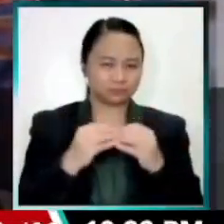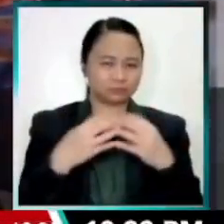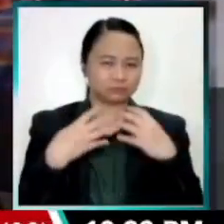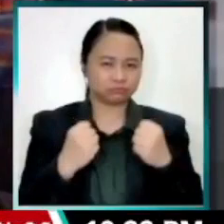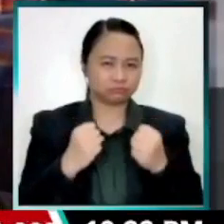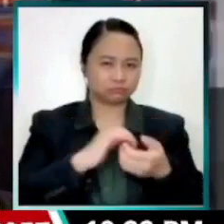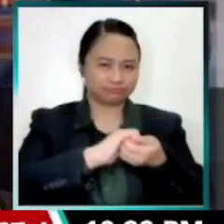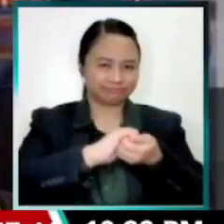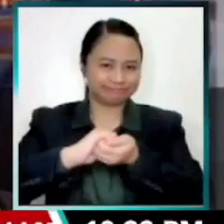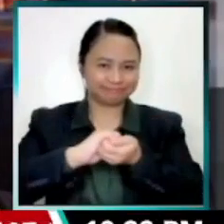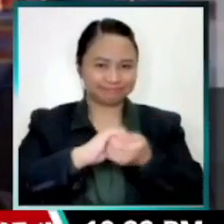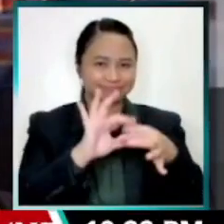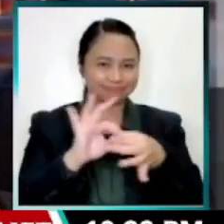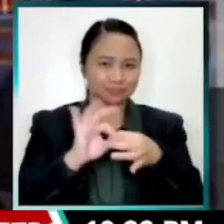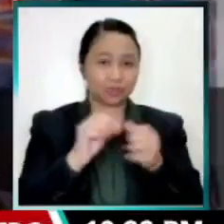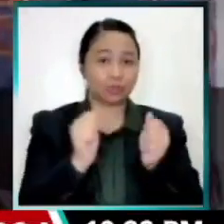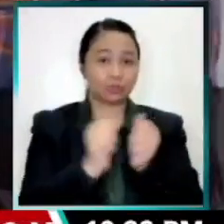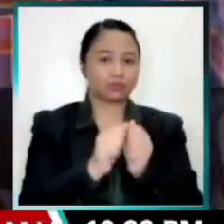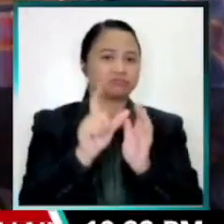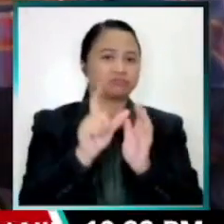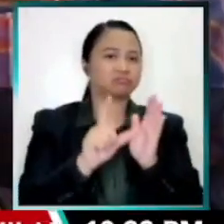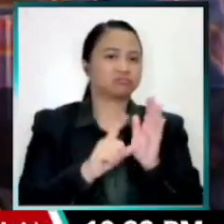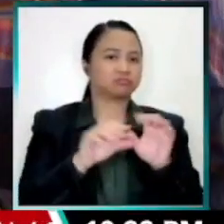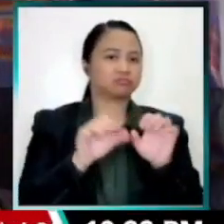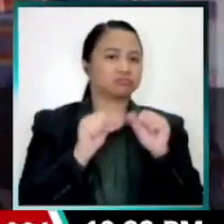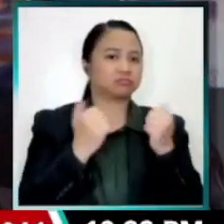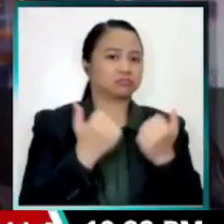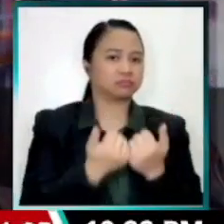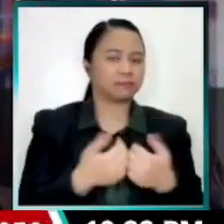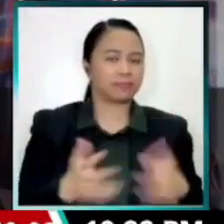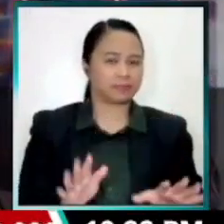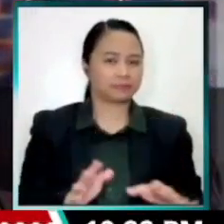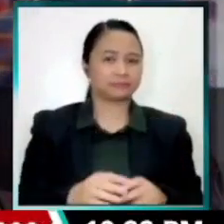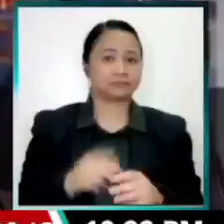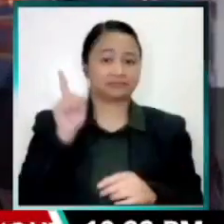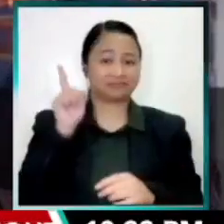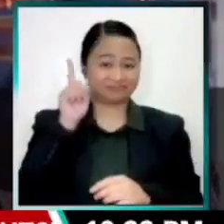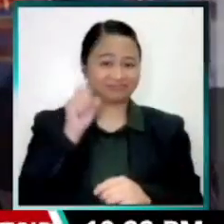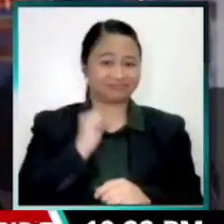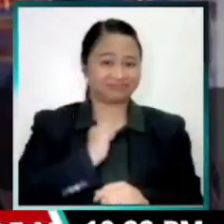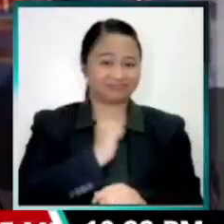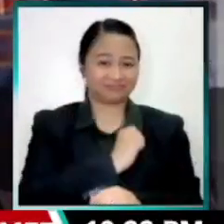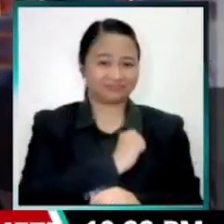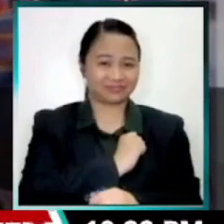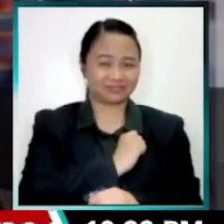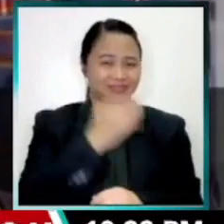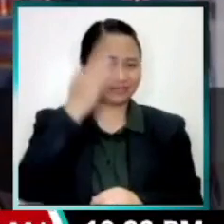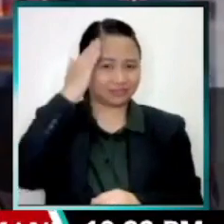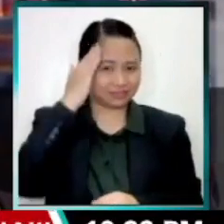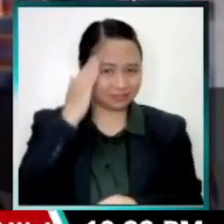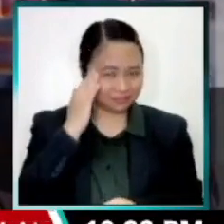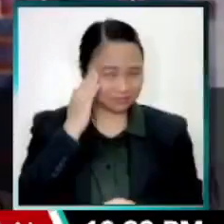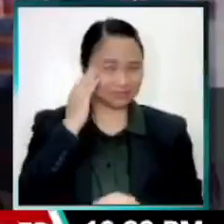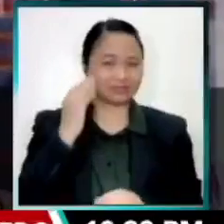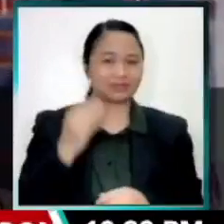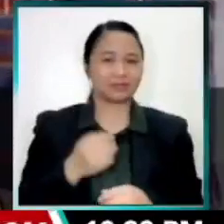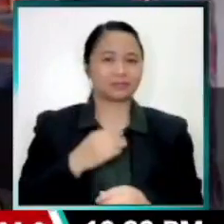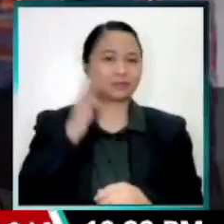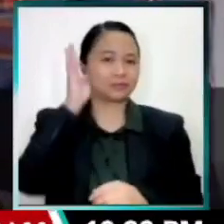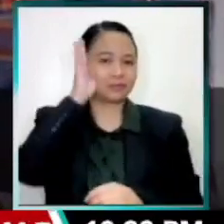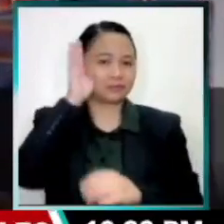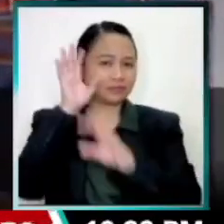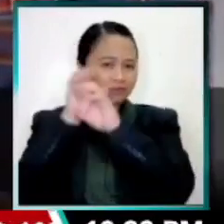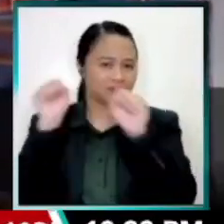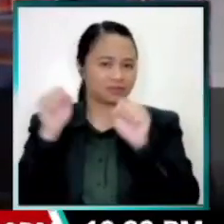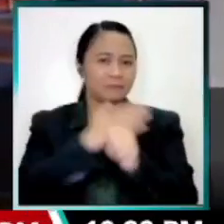naman ni Senadora Amy Marcos sa kapatid niya na si Pangulong Marcos, ipatigil na ang Pogo kung hindi na ito kayang mapangasiwaan.